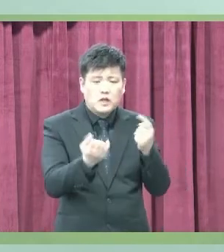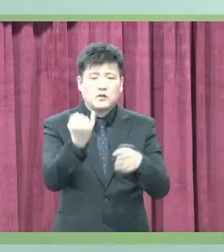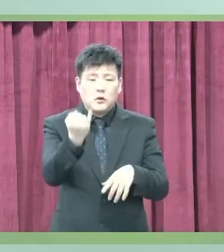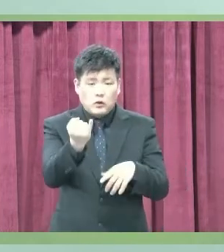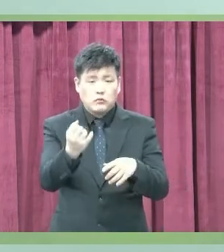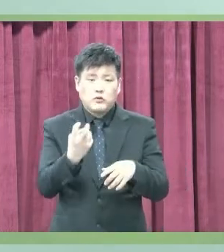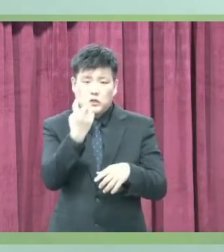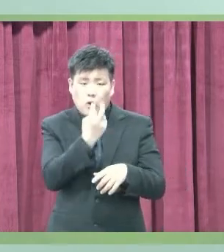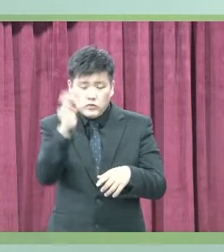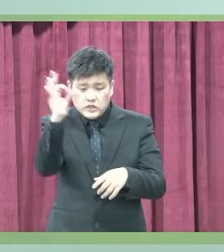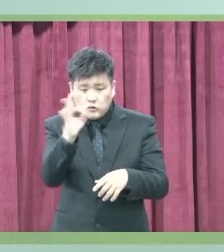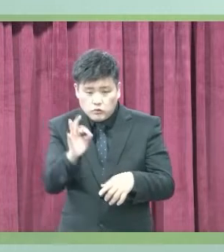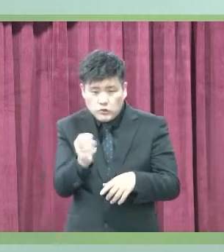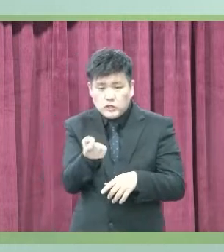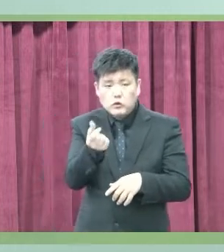낮게 분석되었습니다.